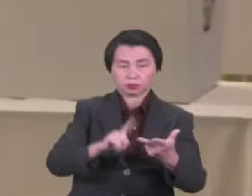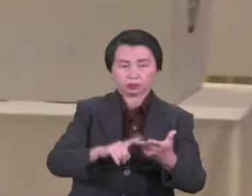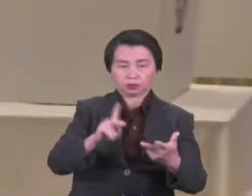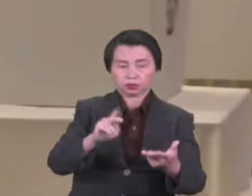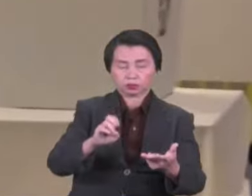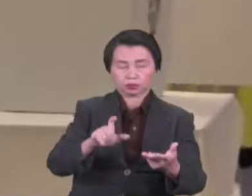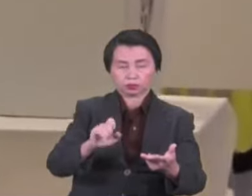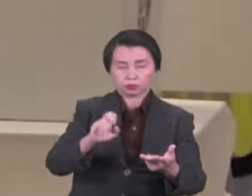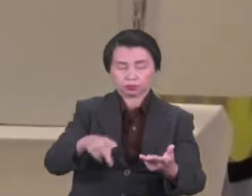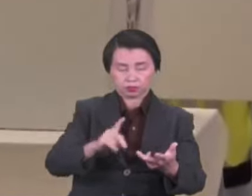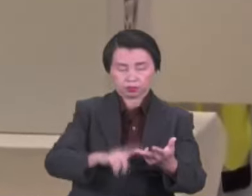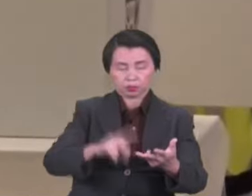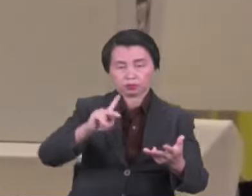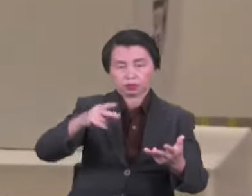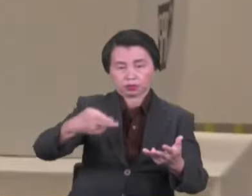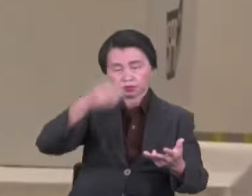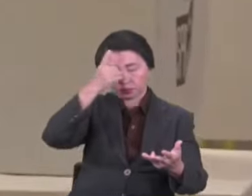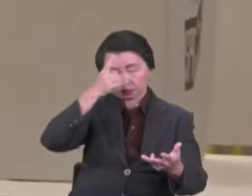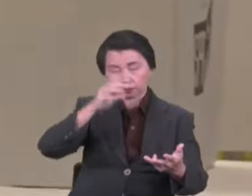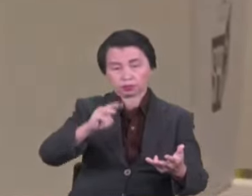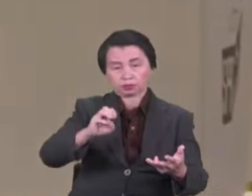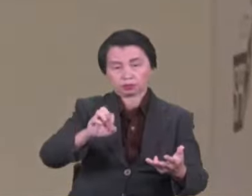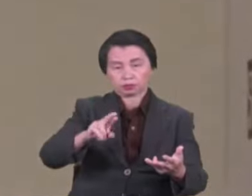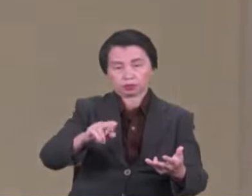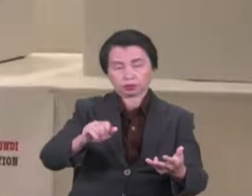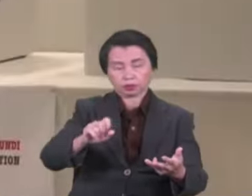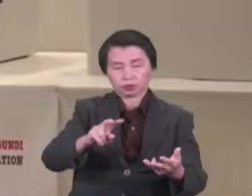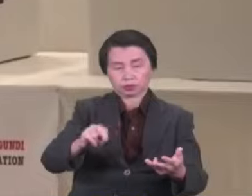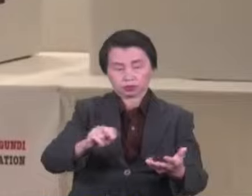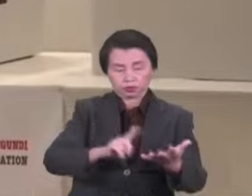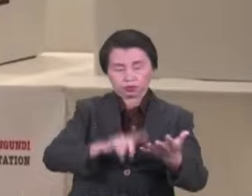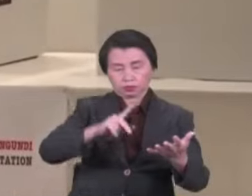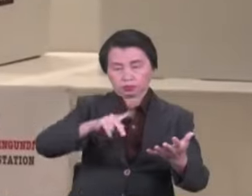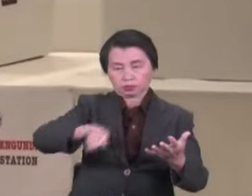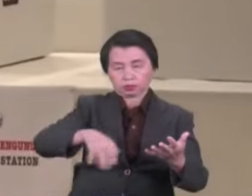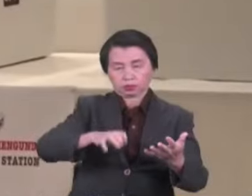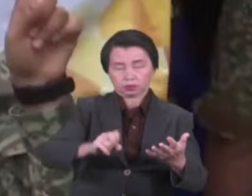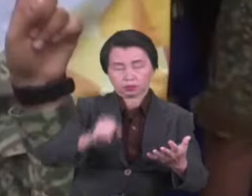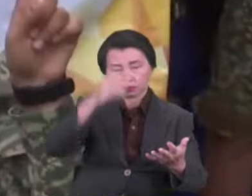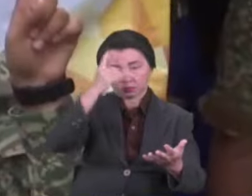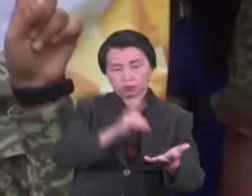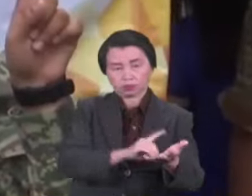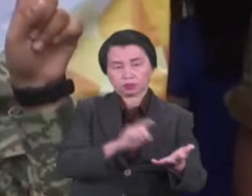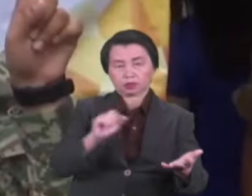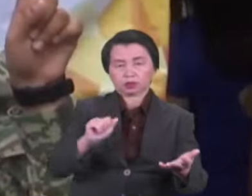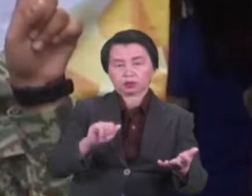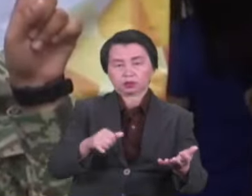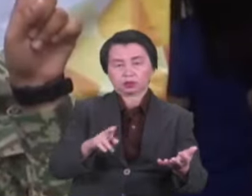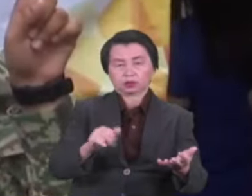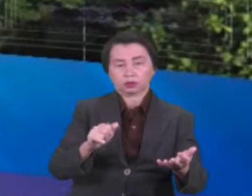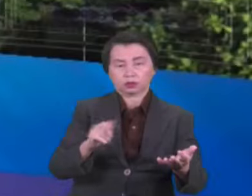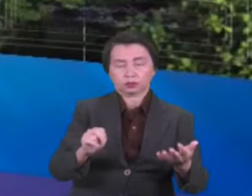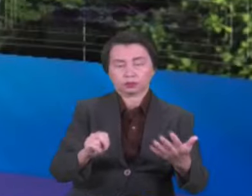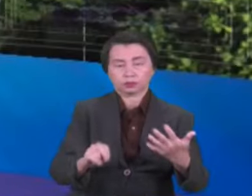Abdullah termasuk calon PH Datuk Sri Amiruddin Harun dan calon pejuang Dr. Ahmad Idham Ahmad Nazri.